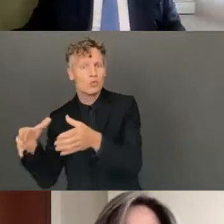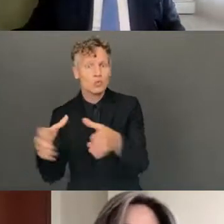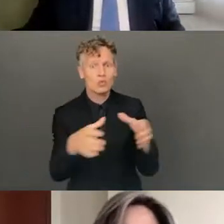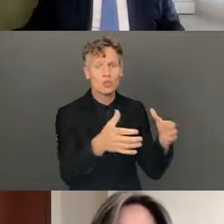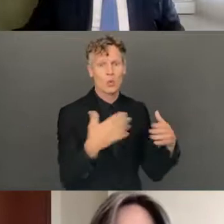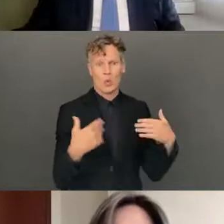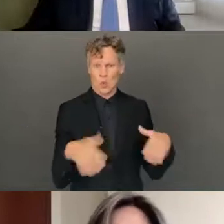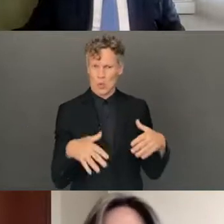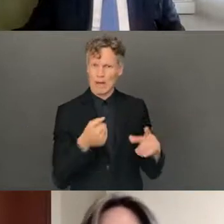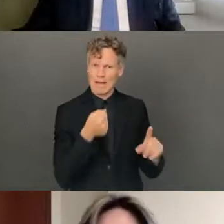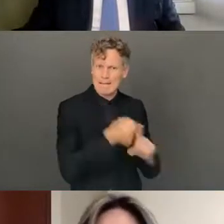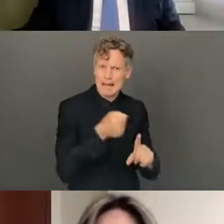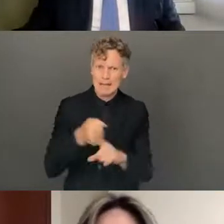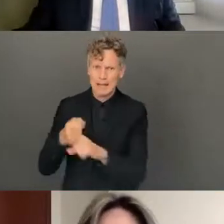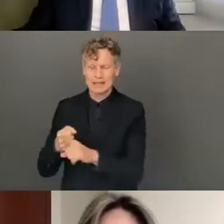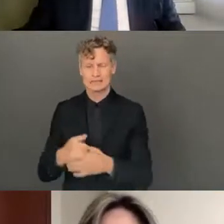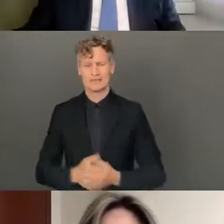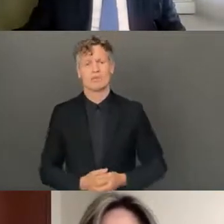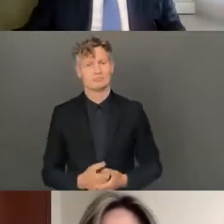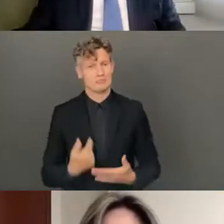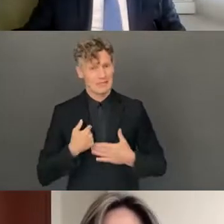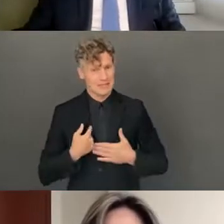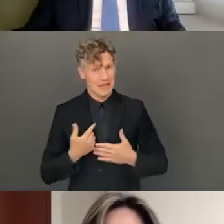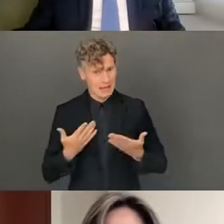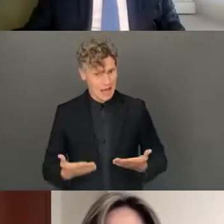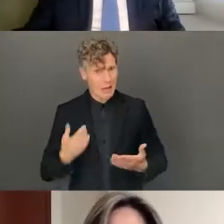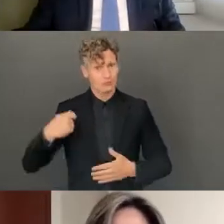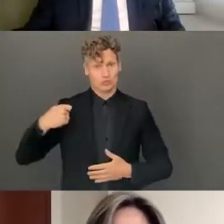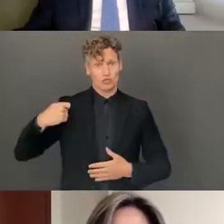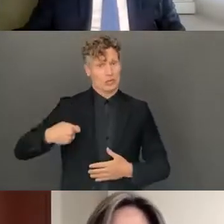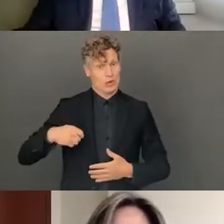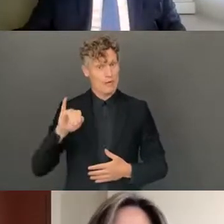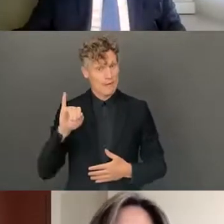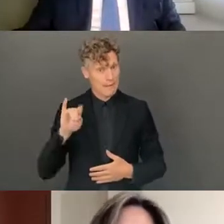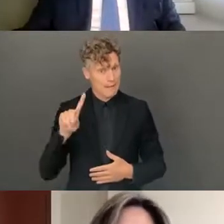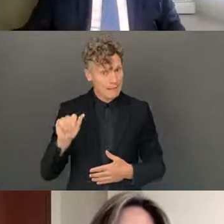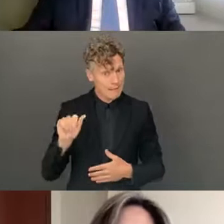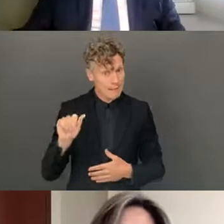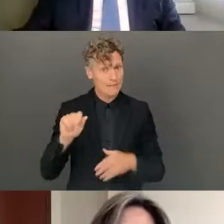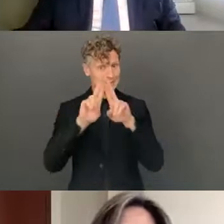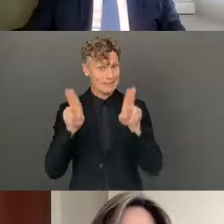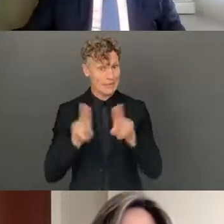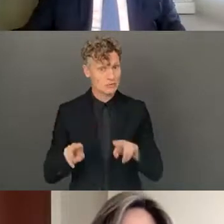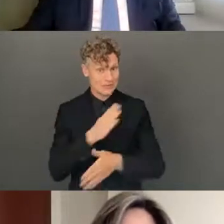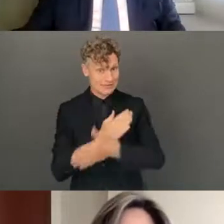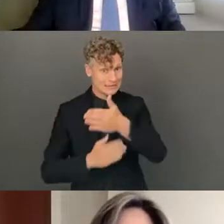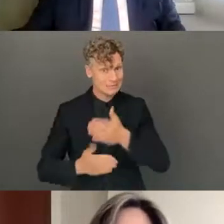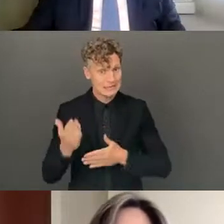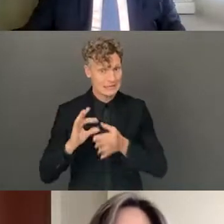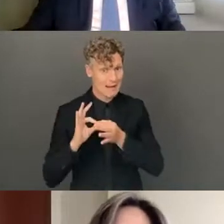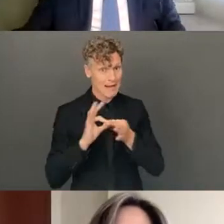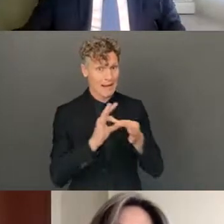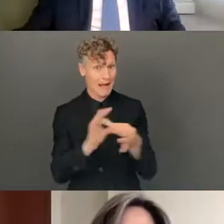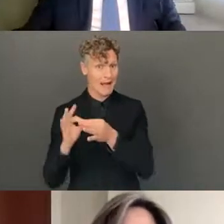groupes doivent faire face. Mes chers collègues, je vous parle en tant que président de l'Alliance internationale des personnes handicapées. Nous sommes